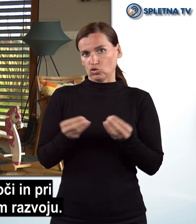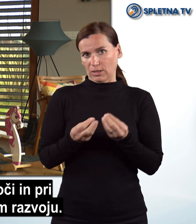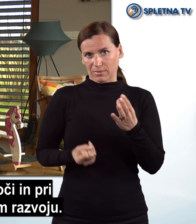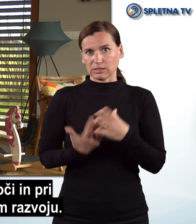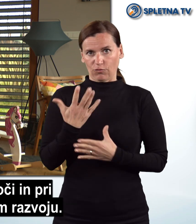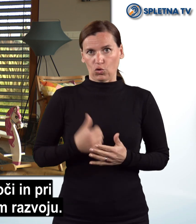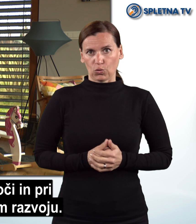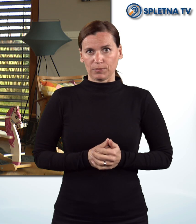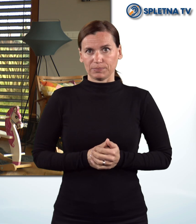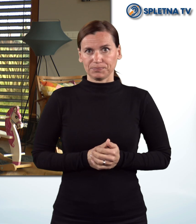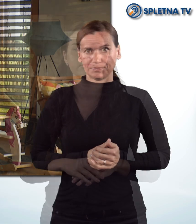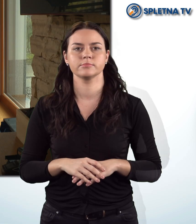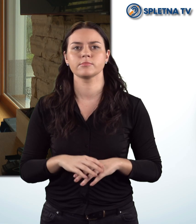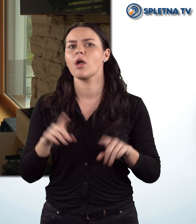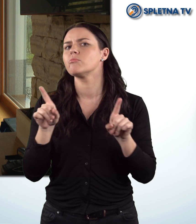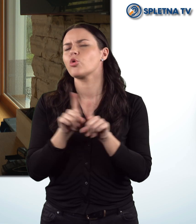razvoju.